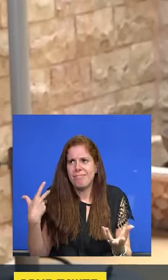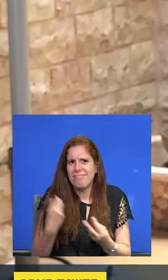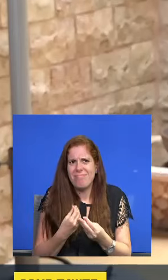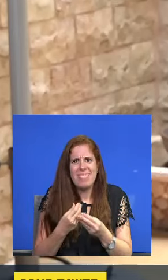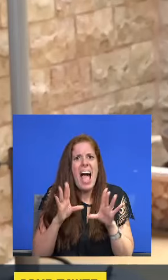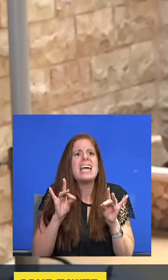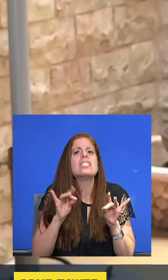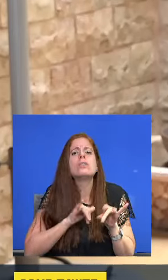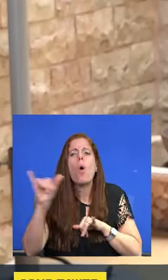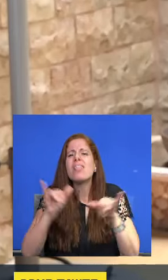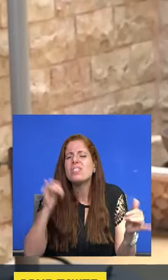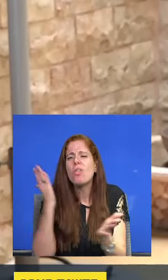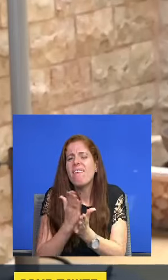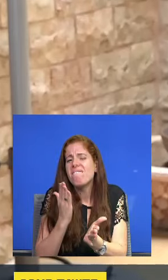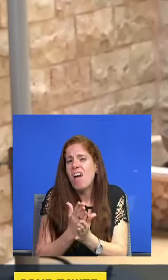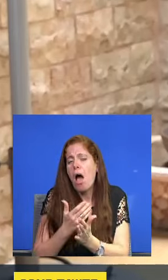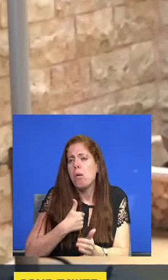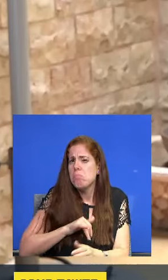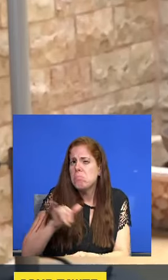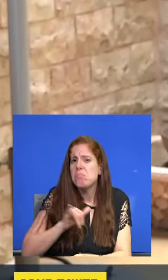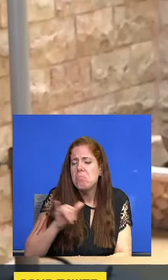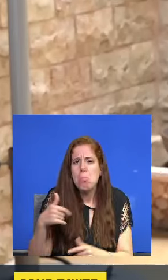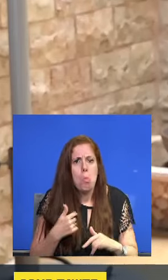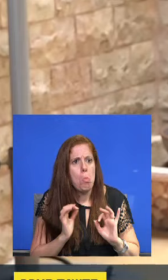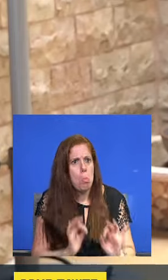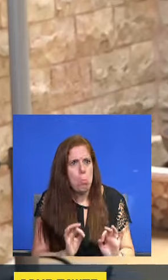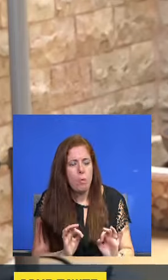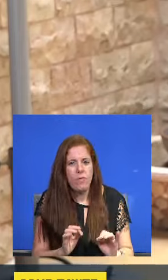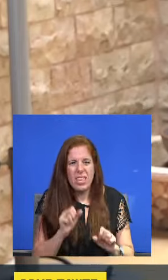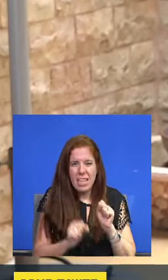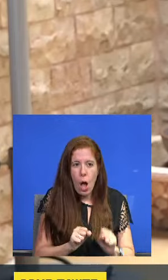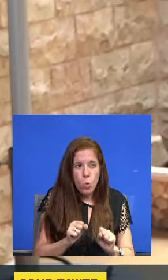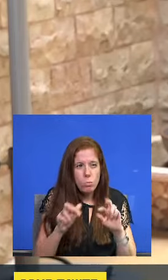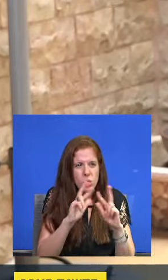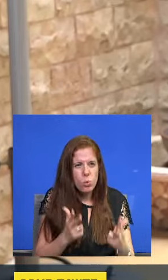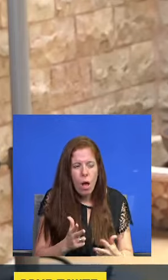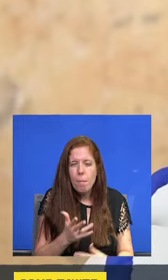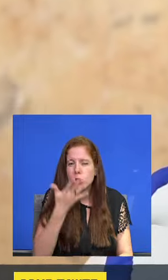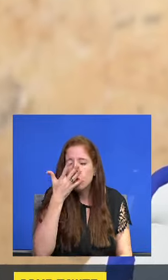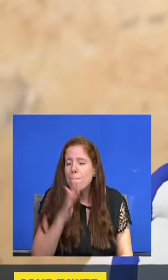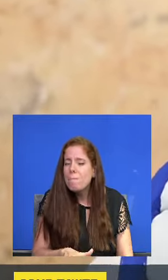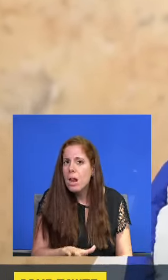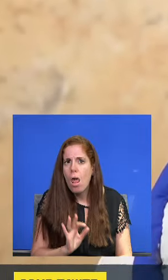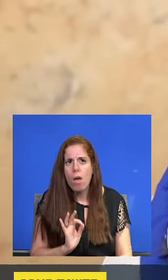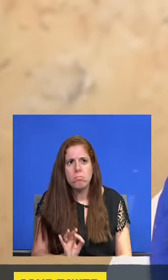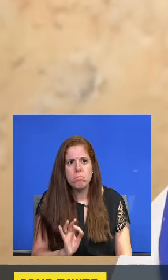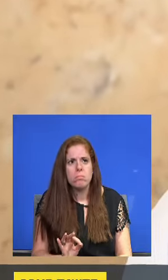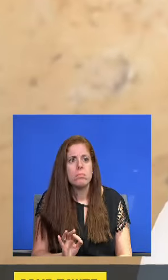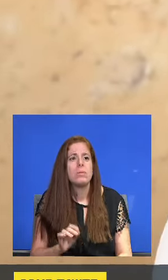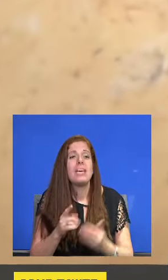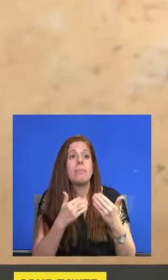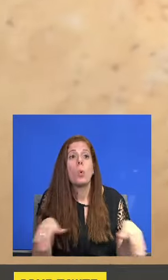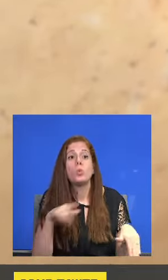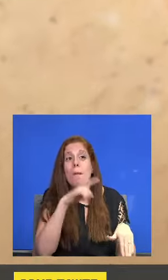מעשרות טיסות שטסנו, שהתנהגו אלינו בצורה כל כך משפילה. עם נכות של 100%